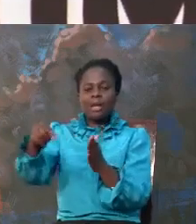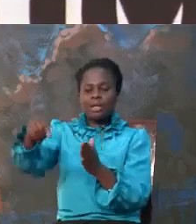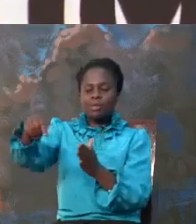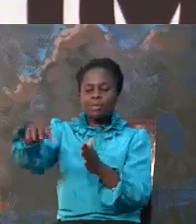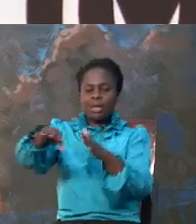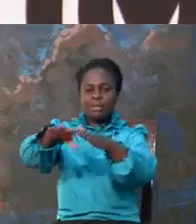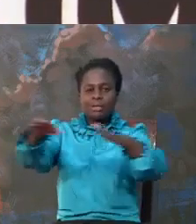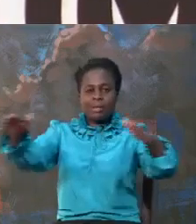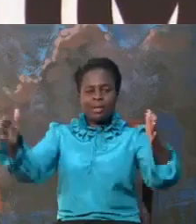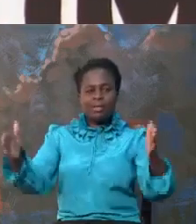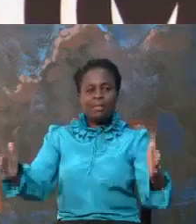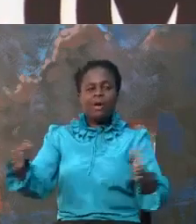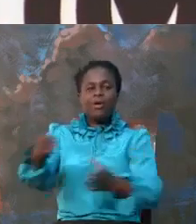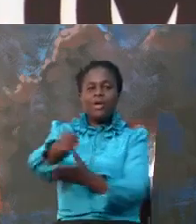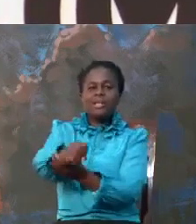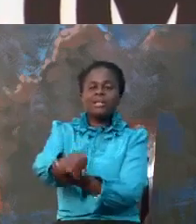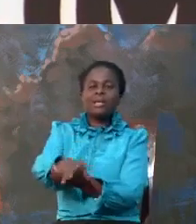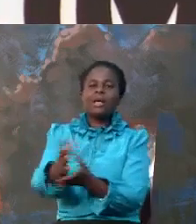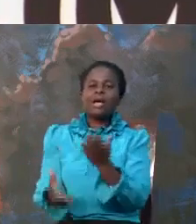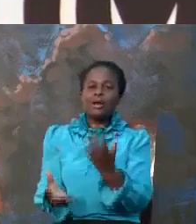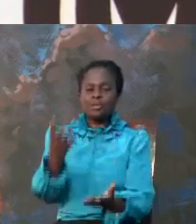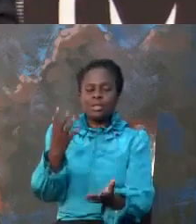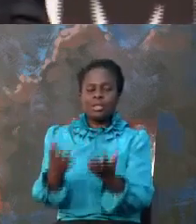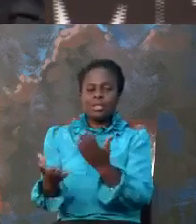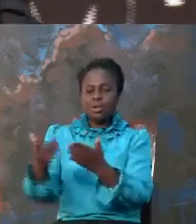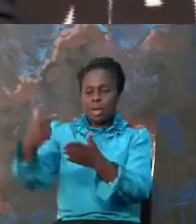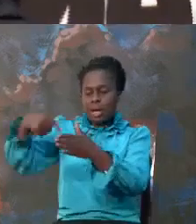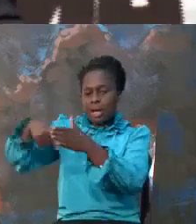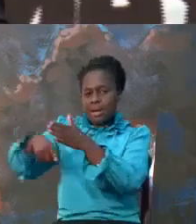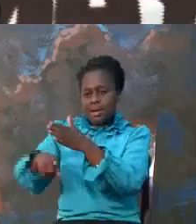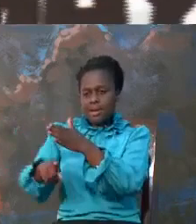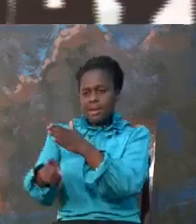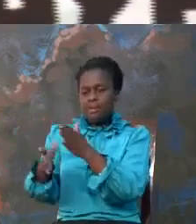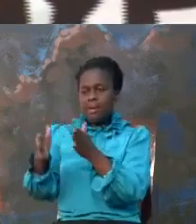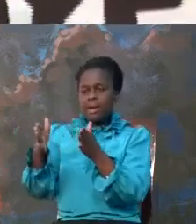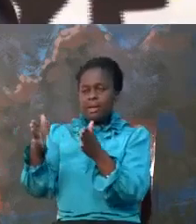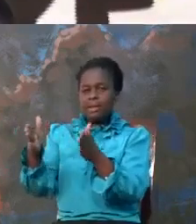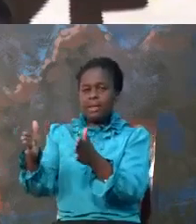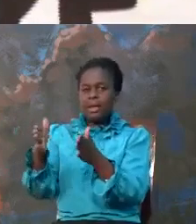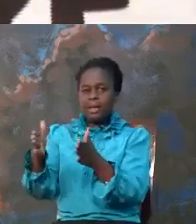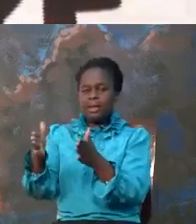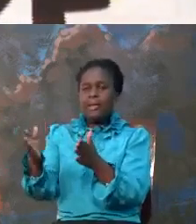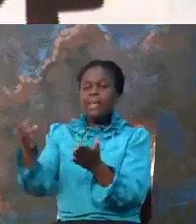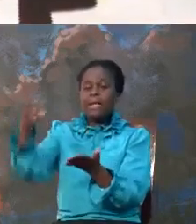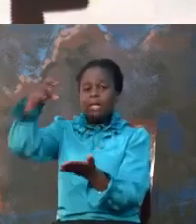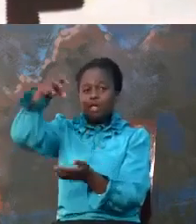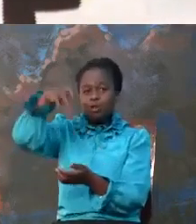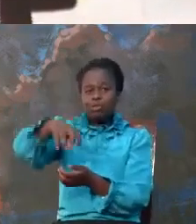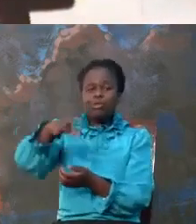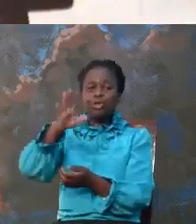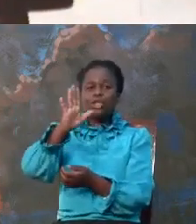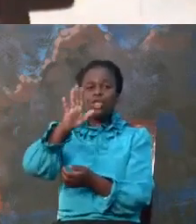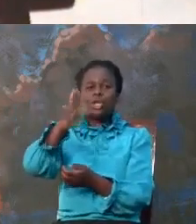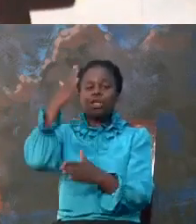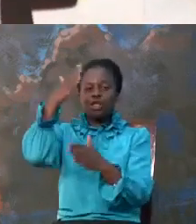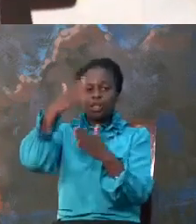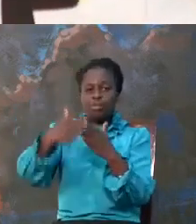nje ya sadaka ya kuteketezwa, anaingia paka ndani, ananyunyiza. Kituo chake cha mwisho ni